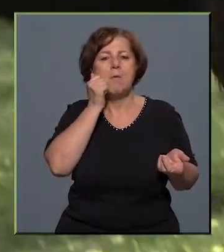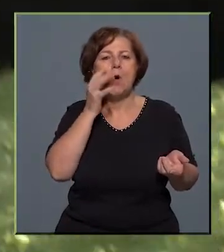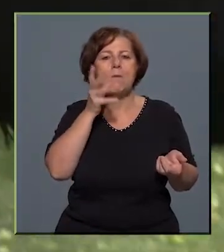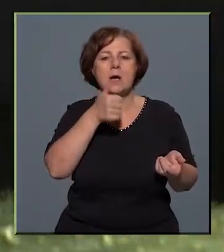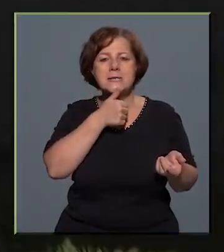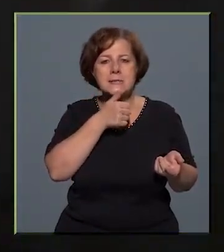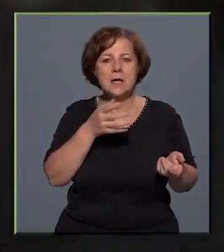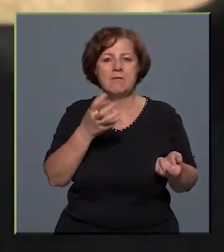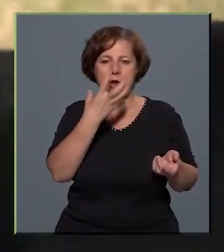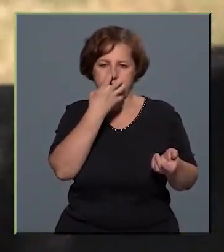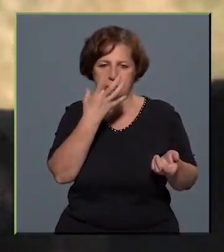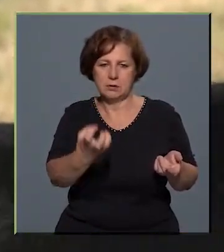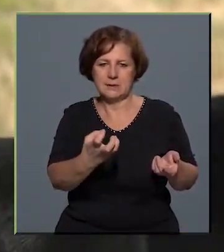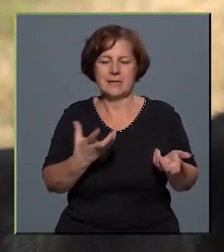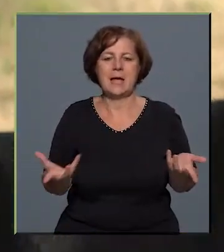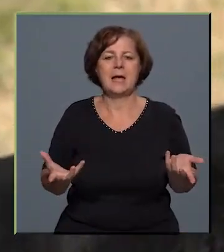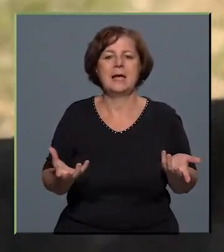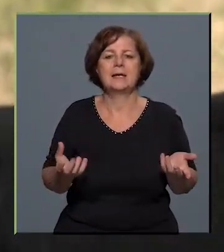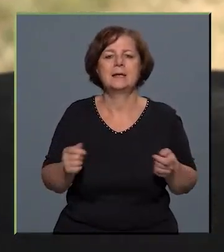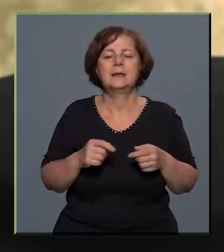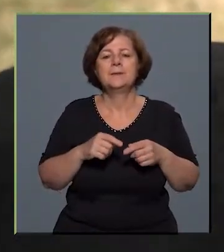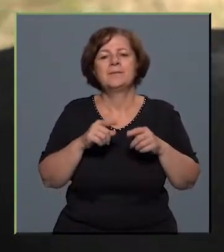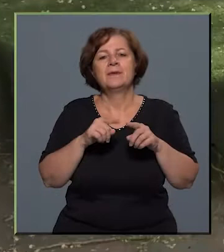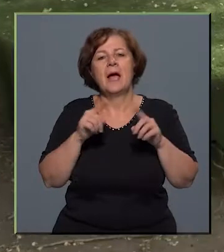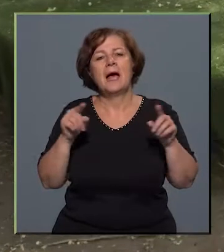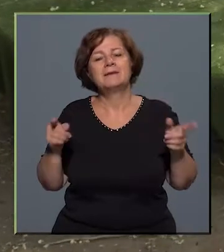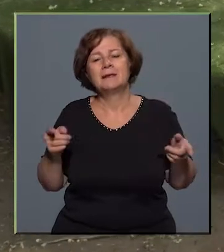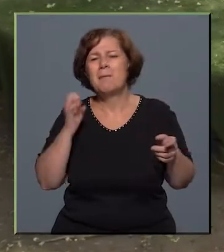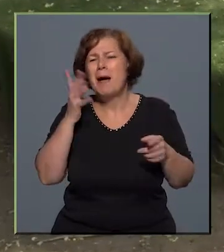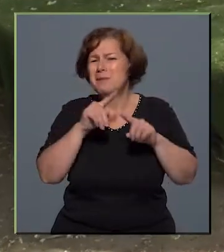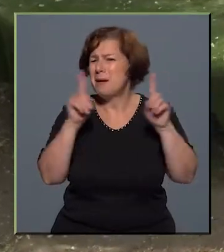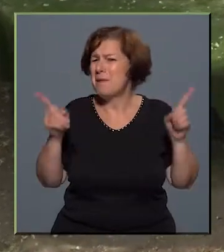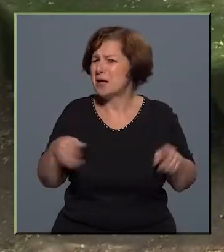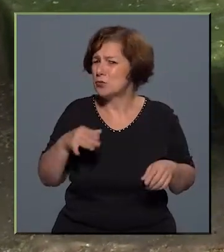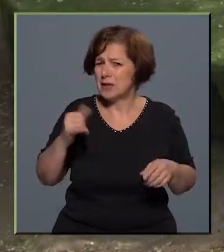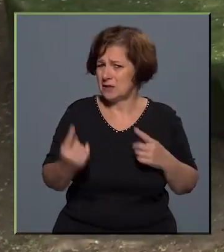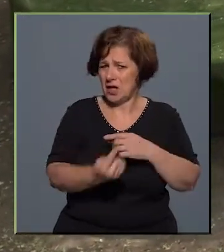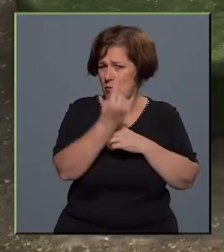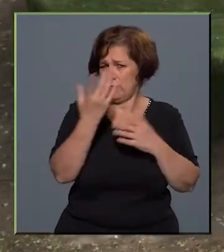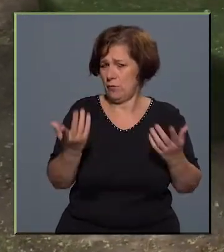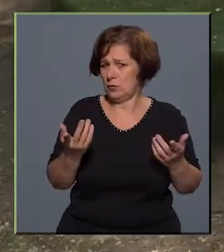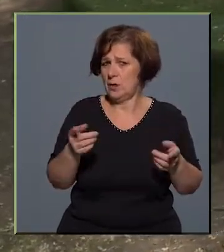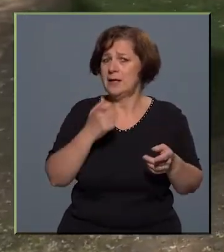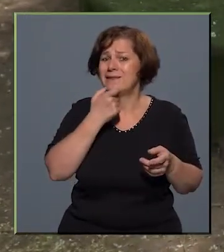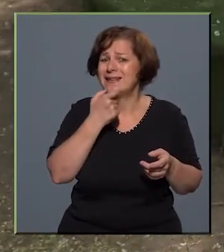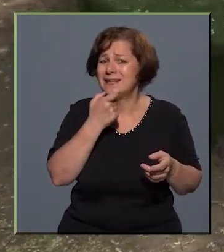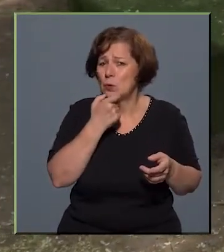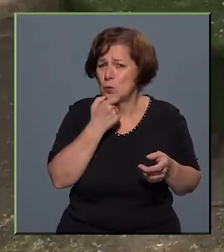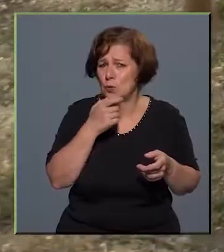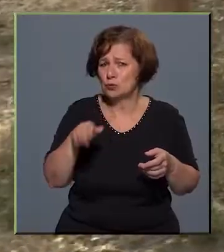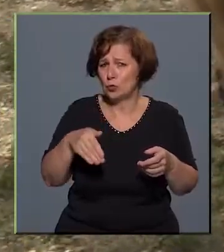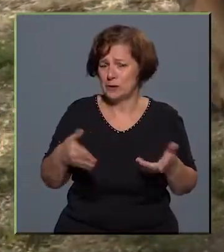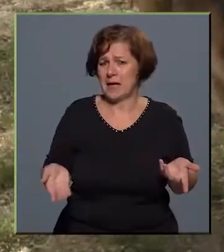a mops, vagy a boxer, vagy a molosszus fajtáknak egy részénél, de bármilyen más kutyánál is előfordulhat, illetve